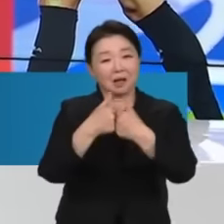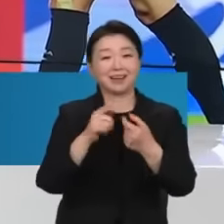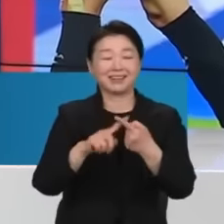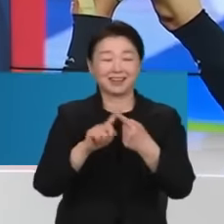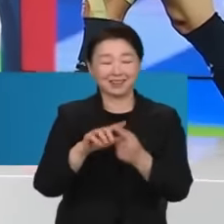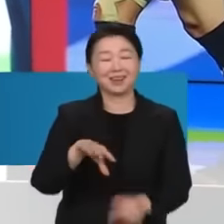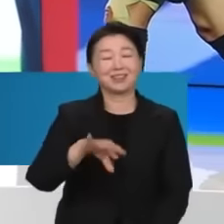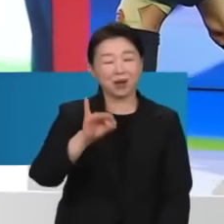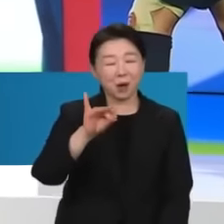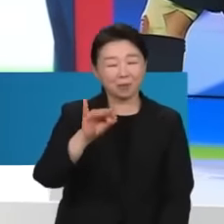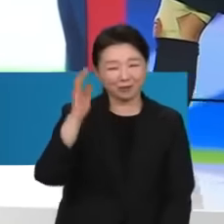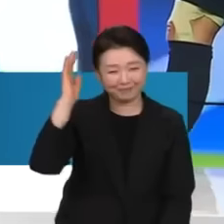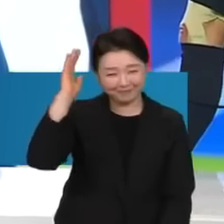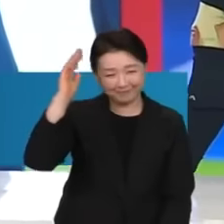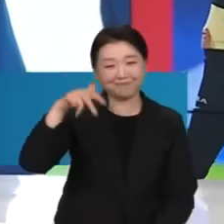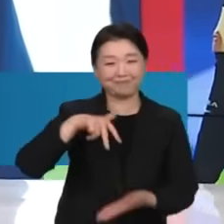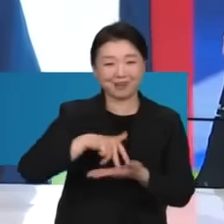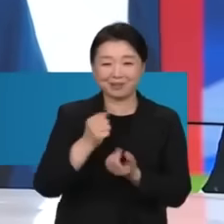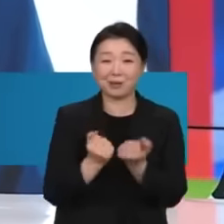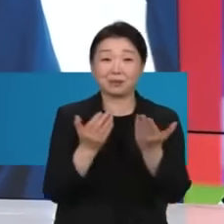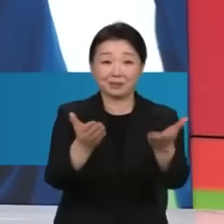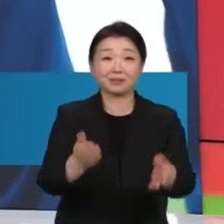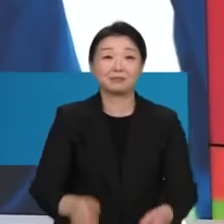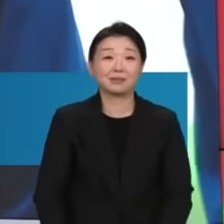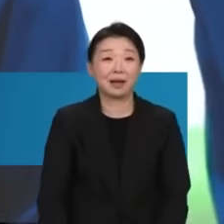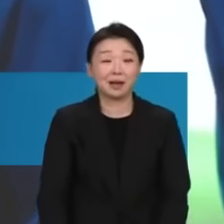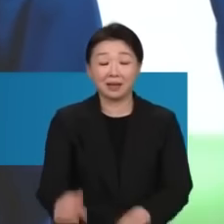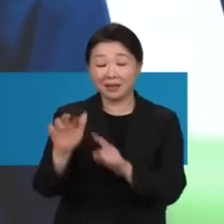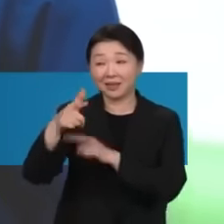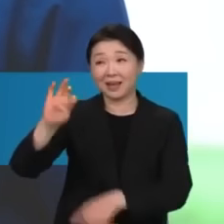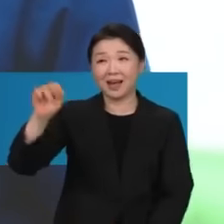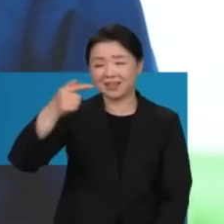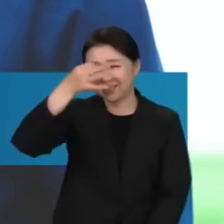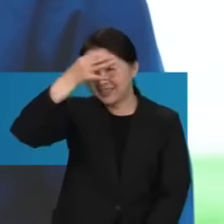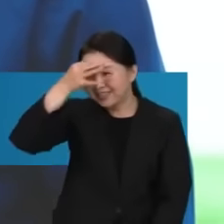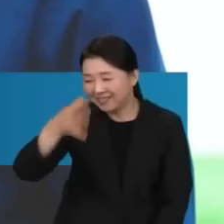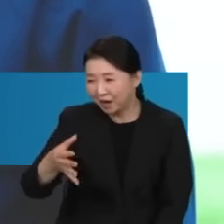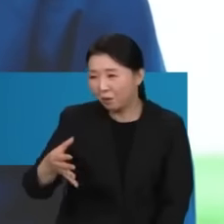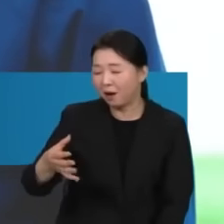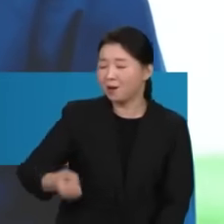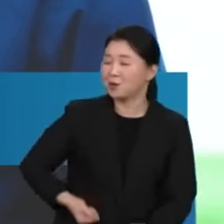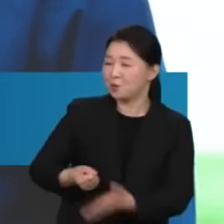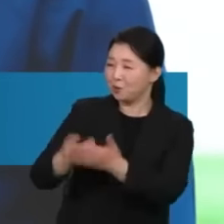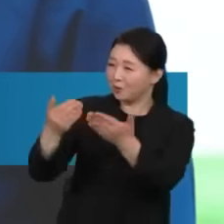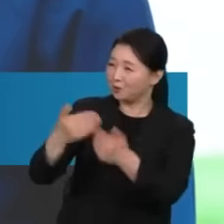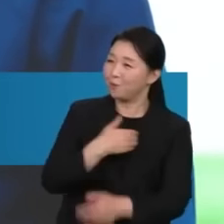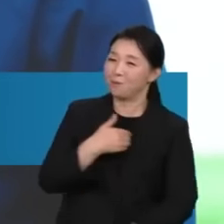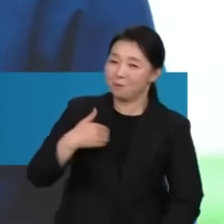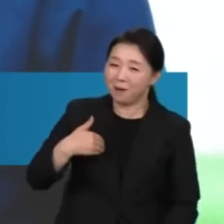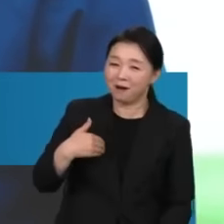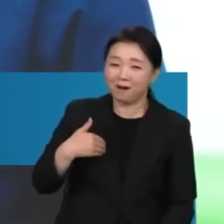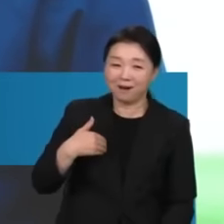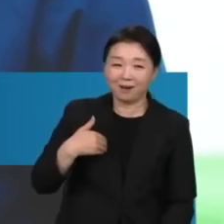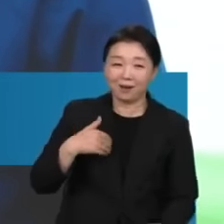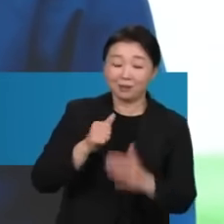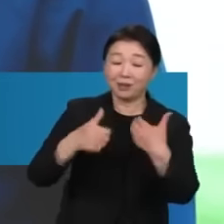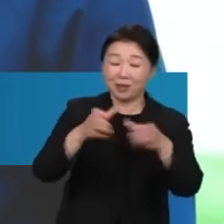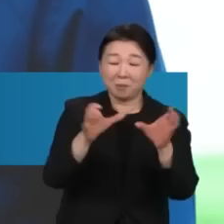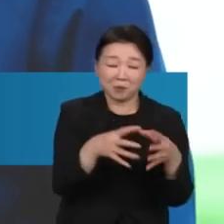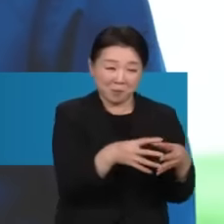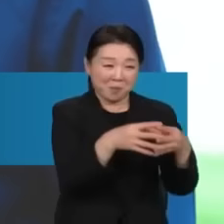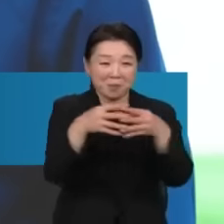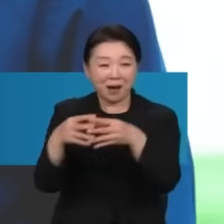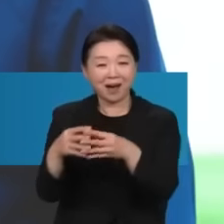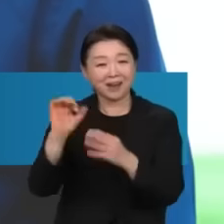처음 기자회견을 통해 입장을 밝혔습니다. 이강인 선수가 사과하는 용기를 보여줘 뿌듯하고 대표팀이 똘똘 뭉칠 수 있는